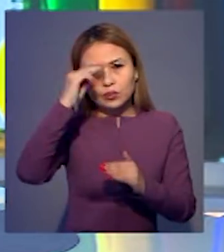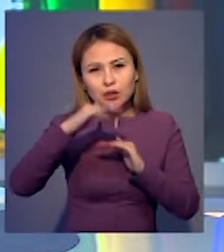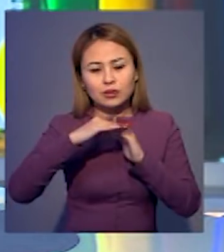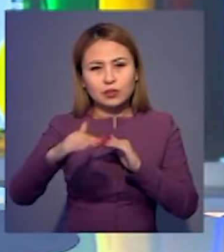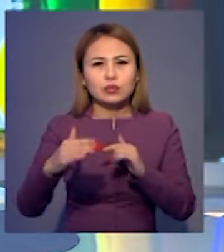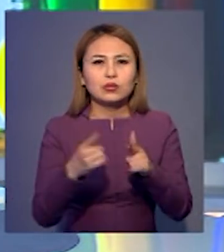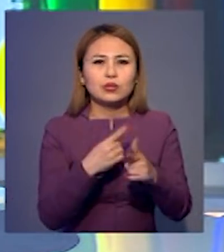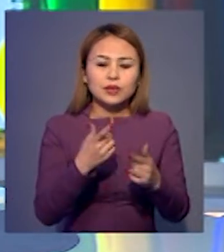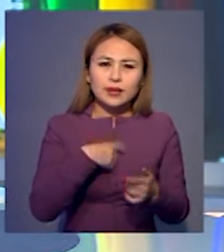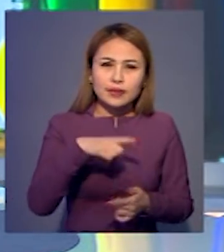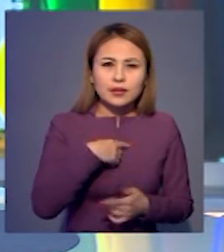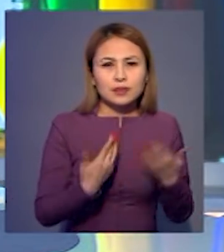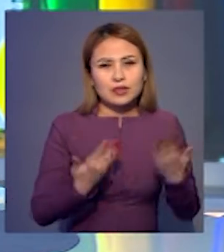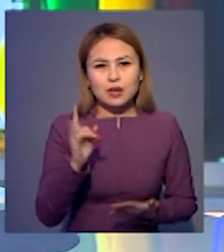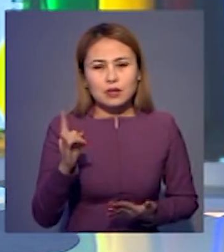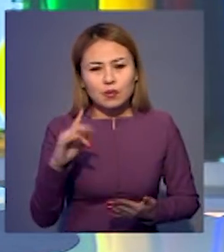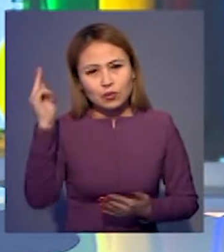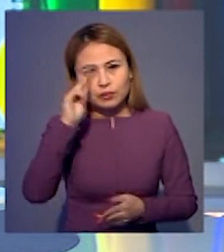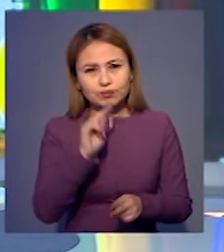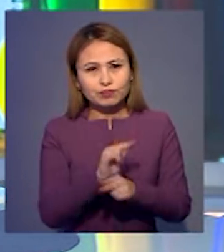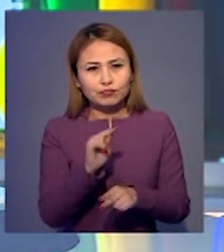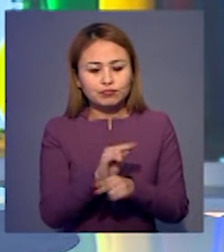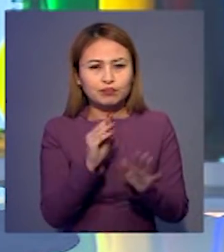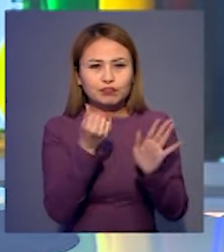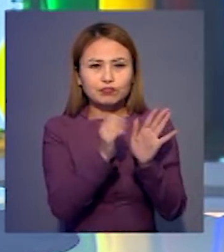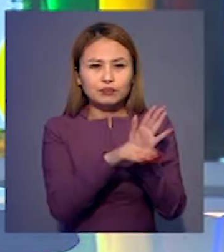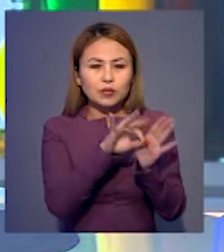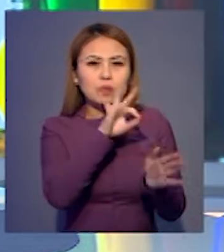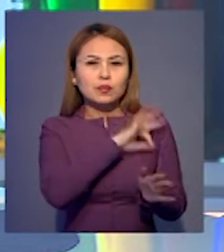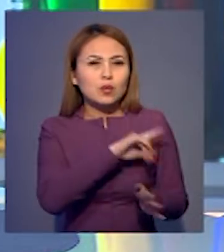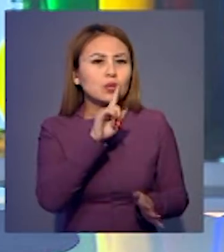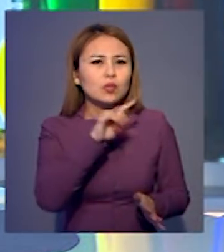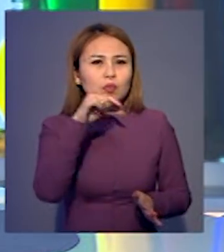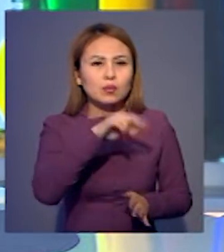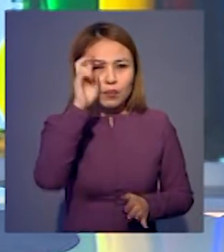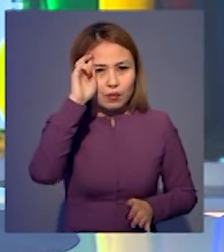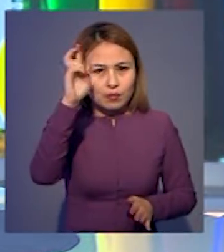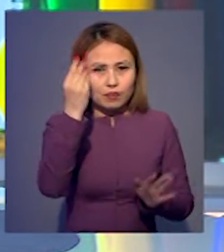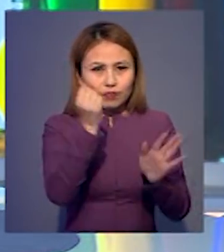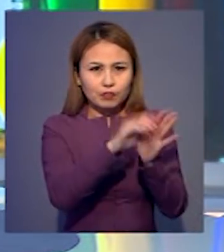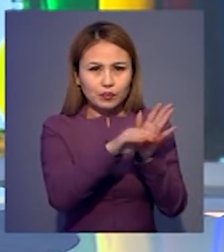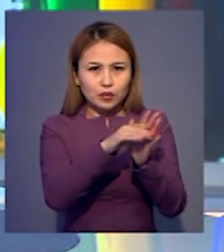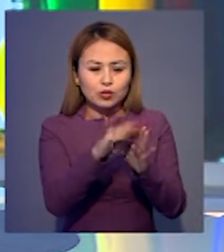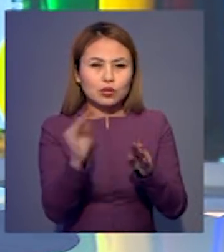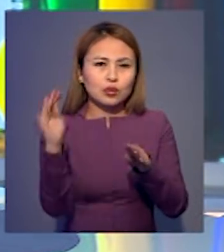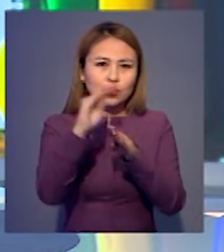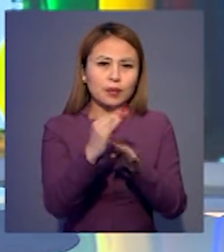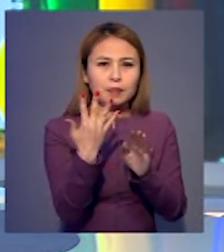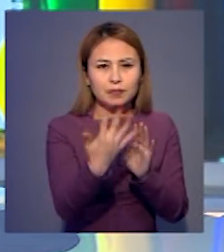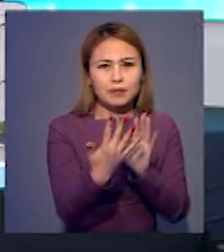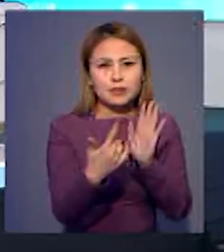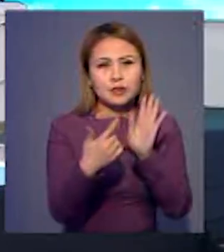оқу орындарында өздерін немесе балаларын оқытып жатыр. Депозиттің тиімділігі сол, мемлекет салған қаражатыңыздың үстіне